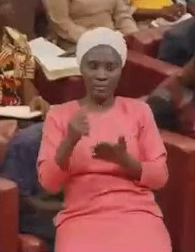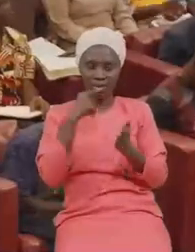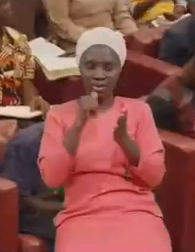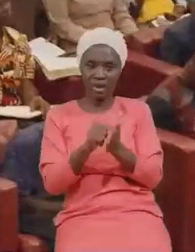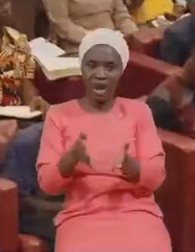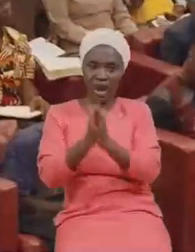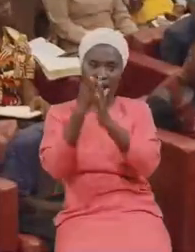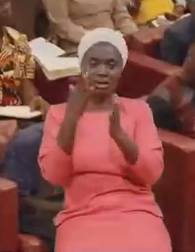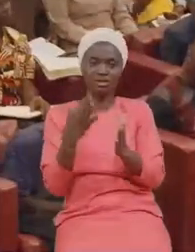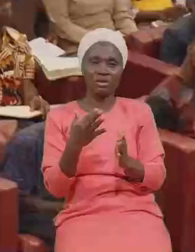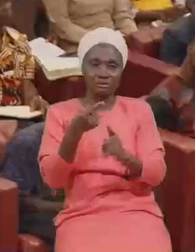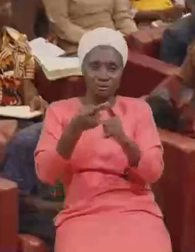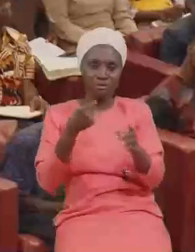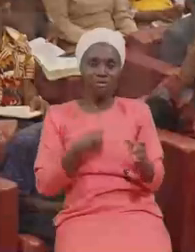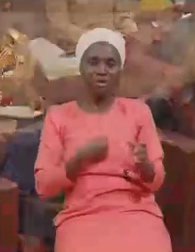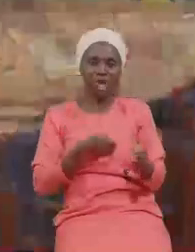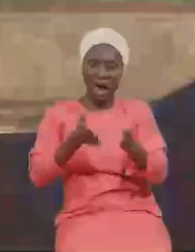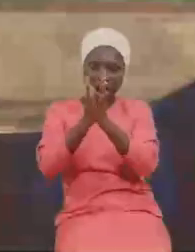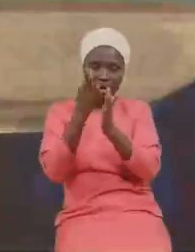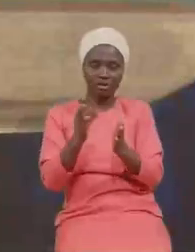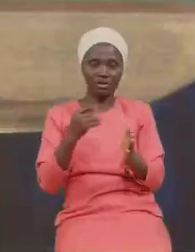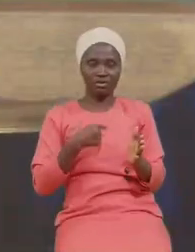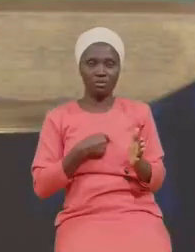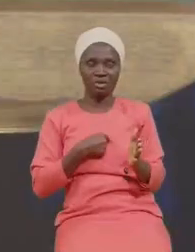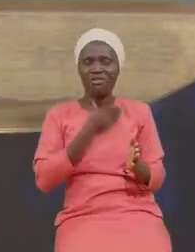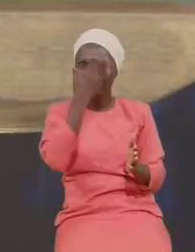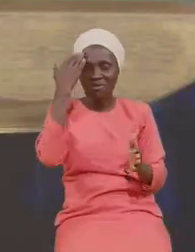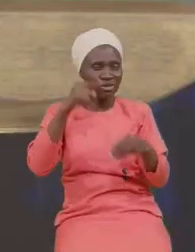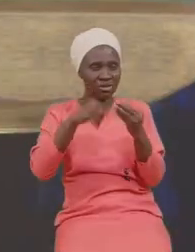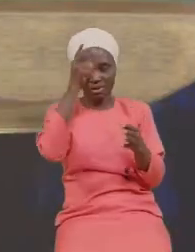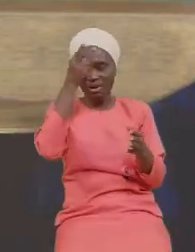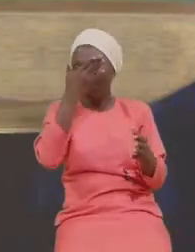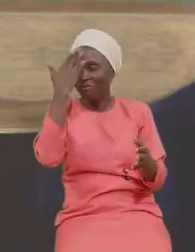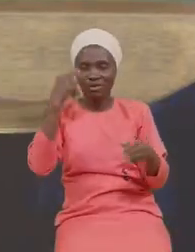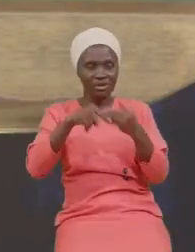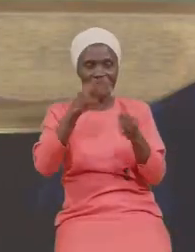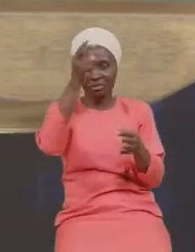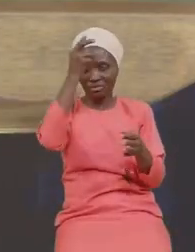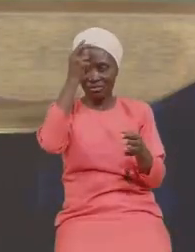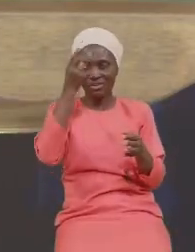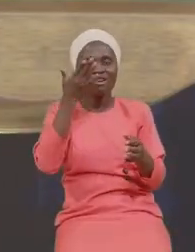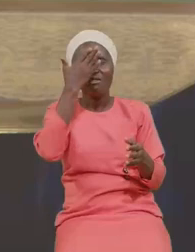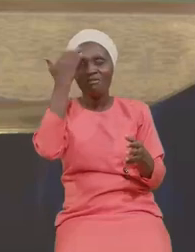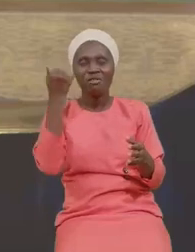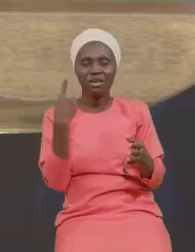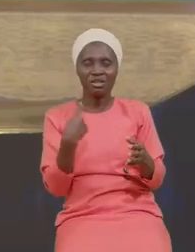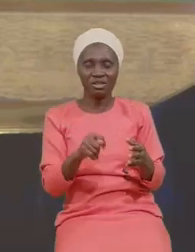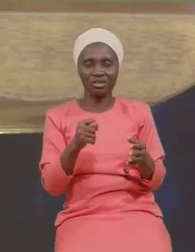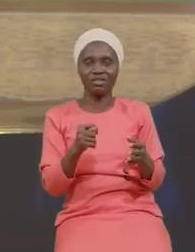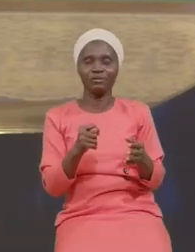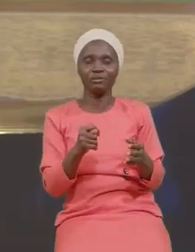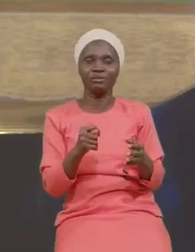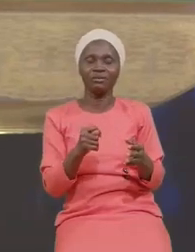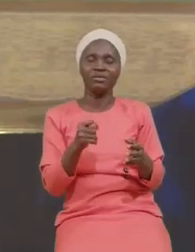diable demande-moi oubliez les démons demande-moi oublier les intrus